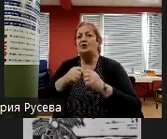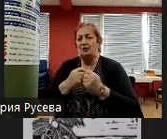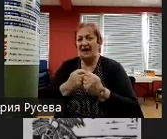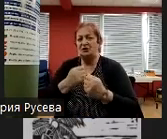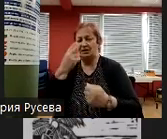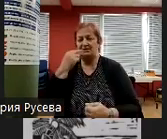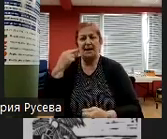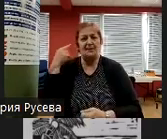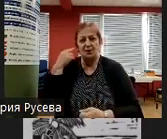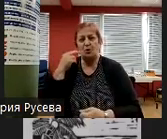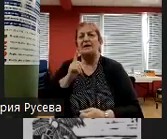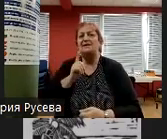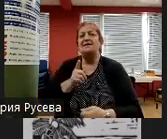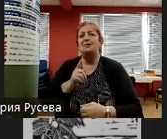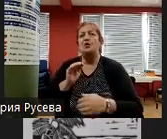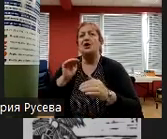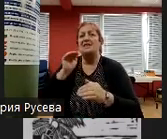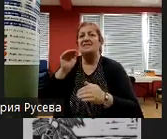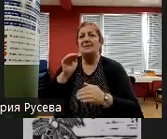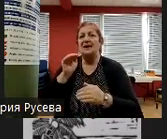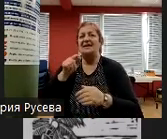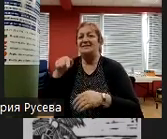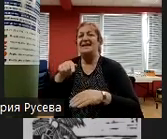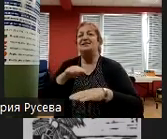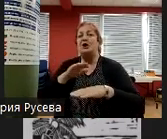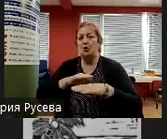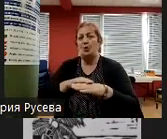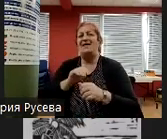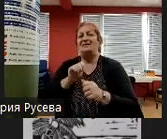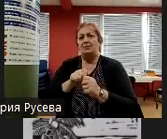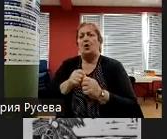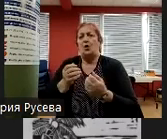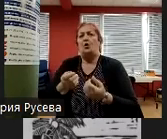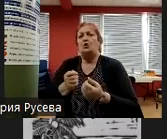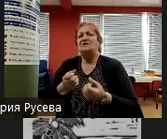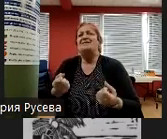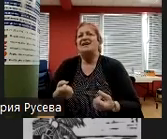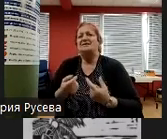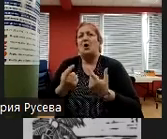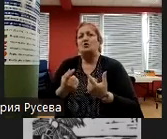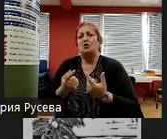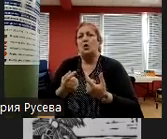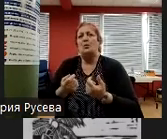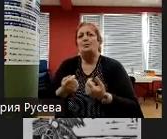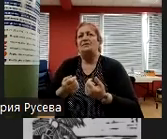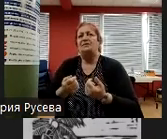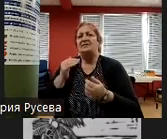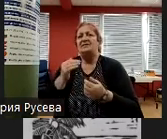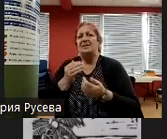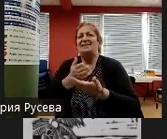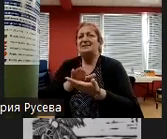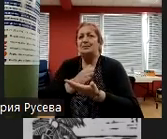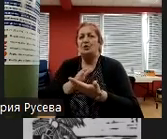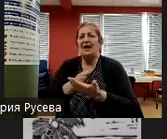увреждания, за да могат да бъдат тия документи направени, колко са възможно да бъдат споделени и да